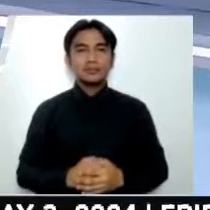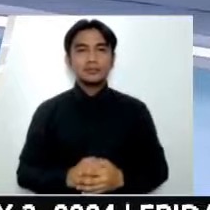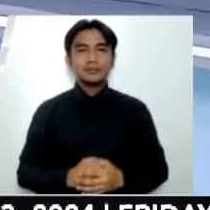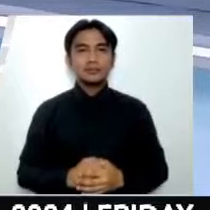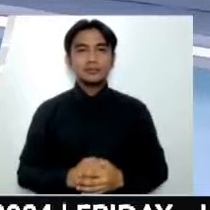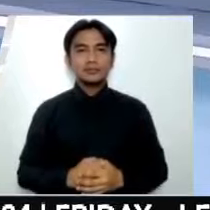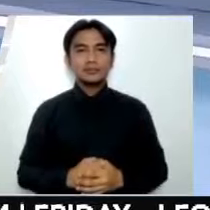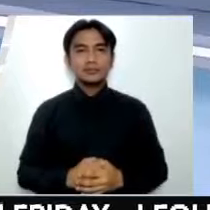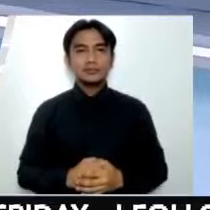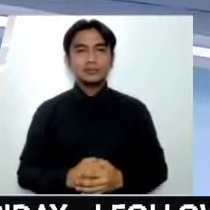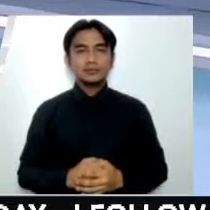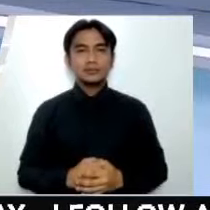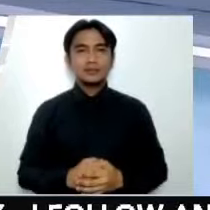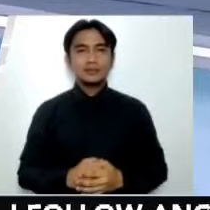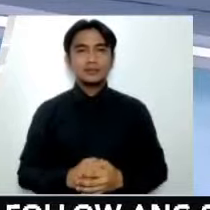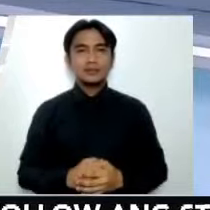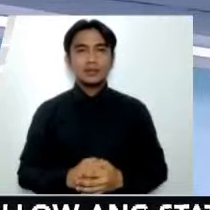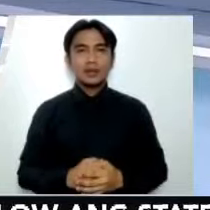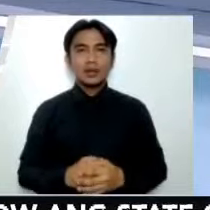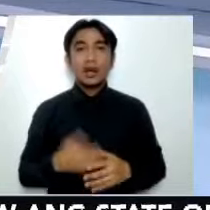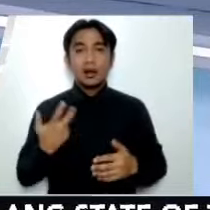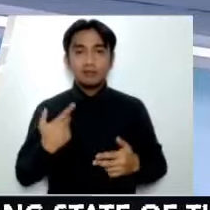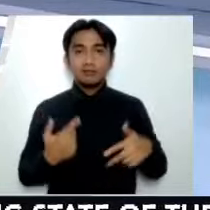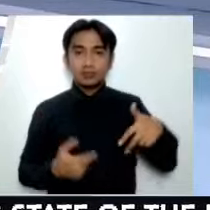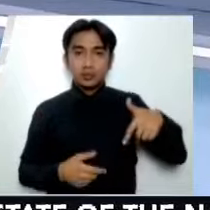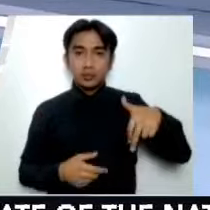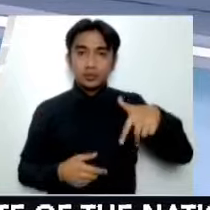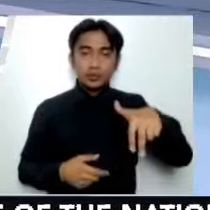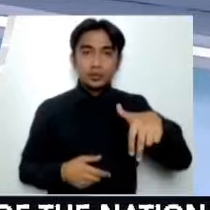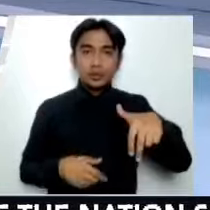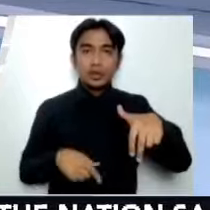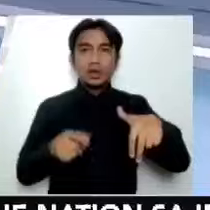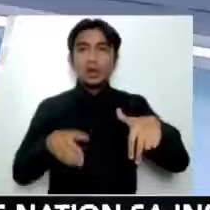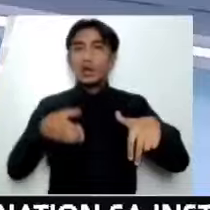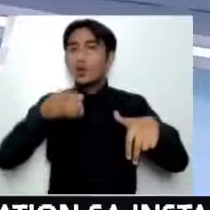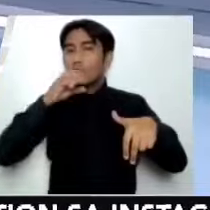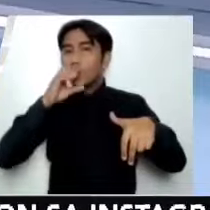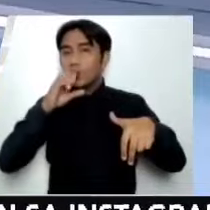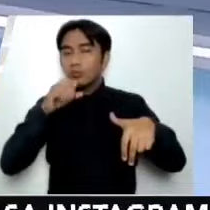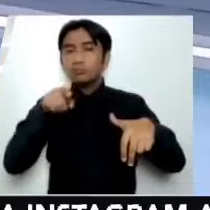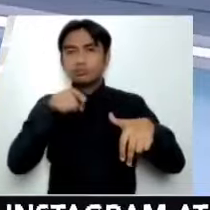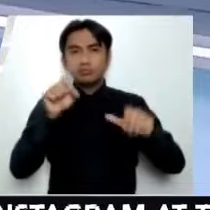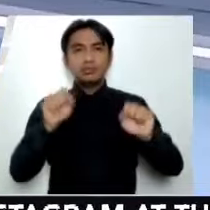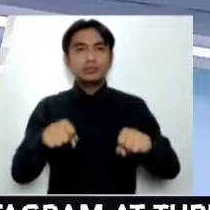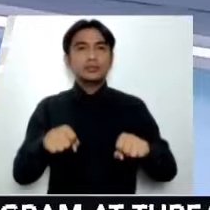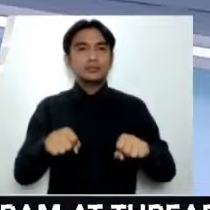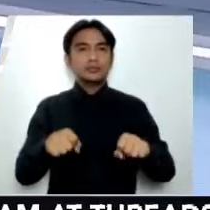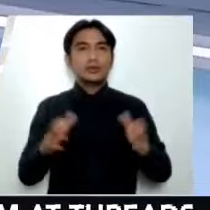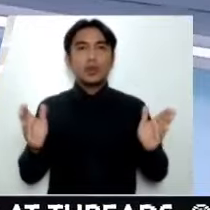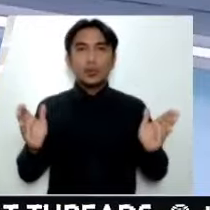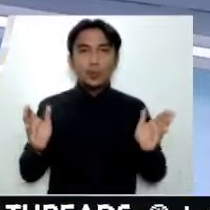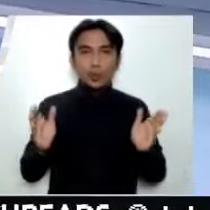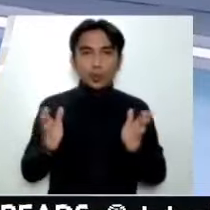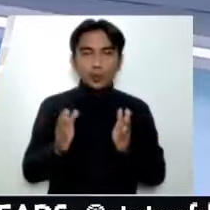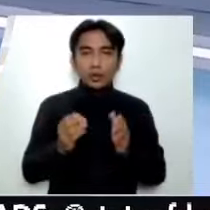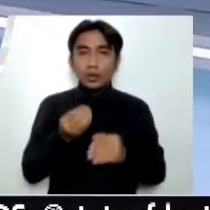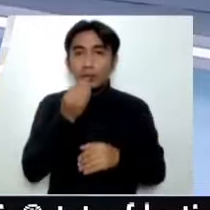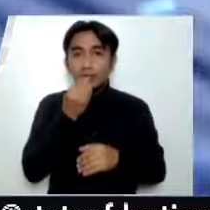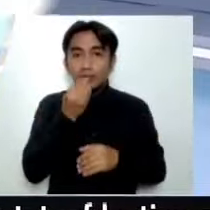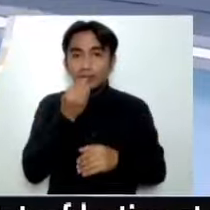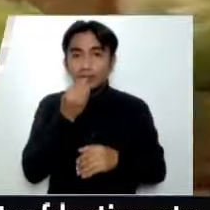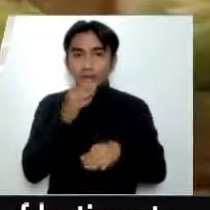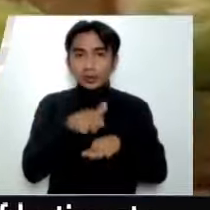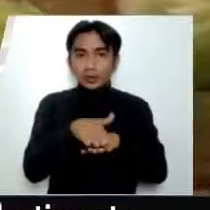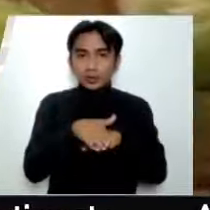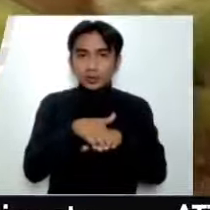Bukod sa paglalakad at pagiging hydrated, nakababawas din daw ng timbang ang pagkain ng mabagal. May report si EJ